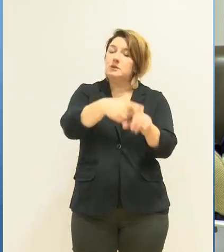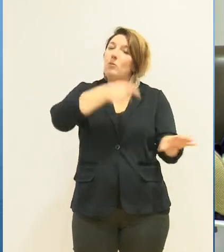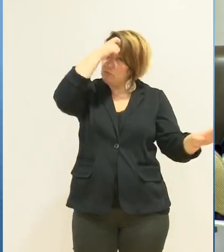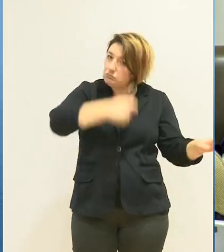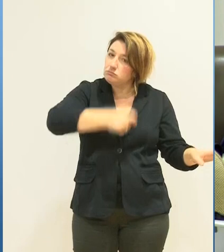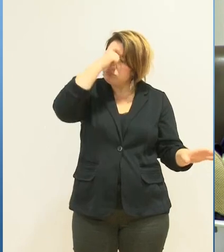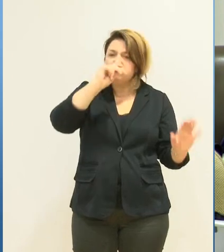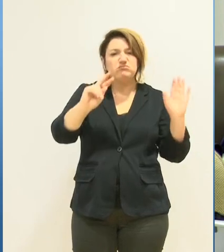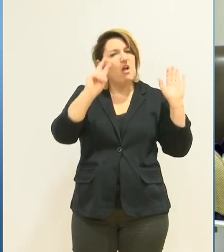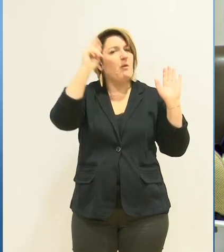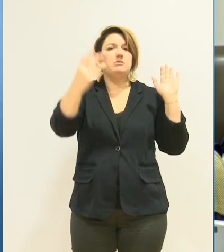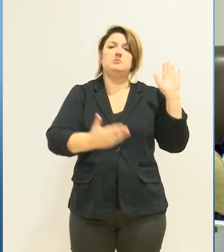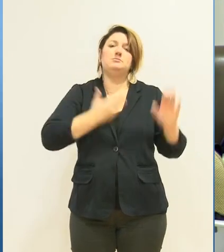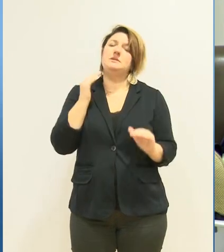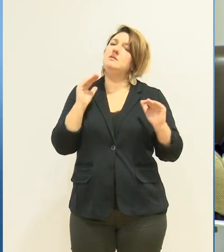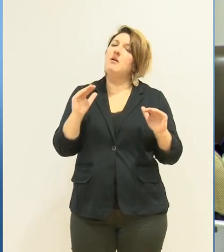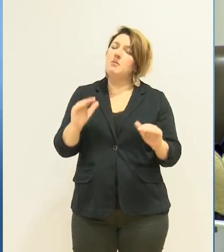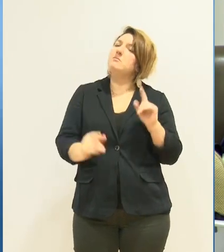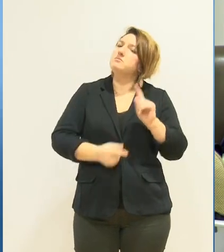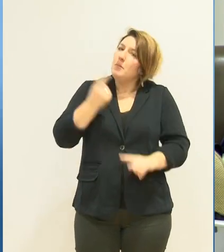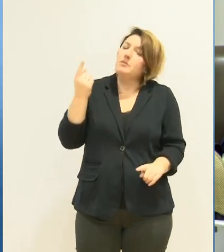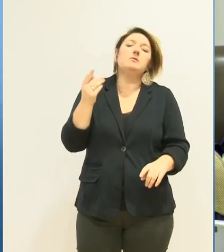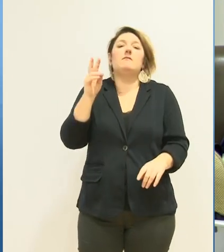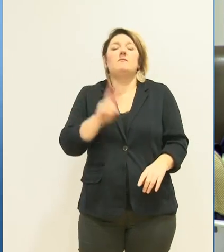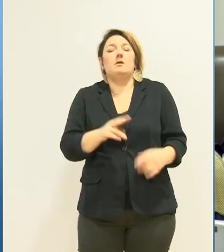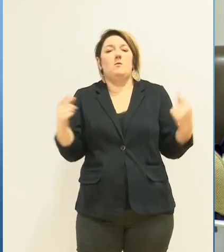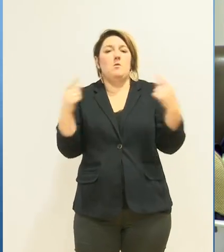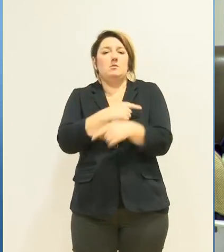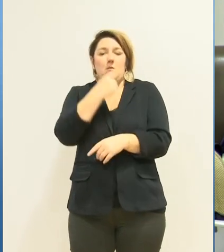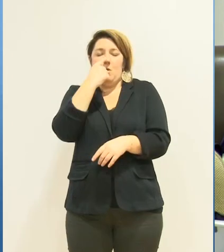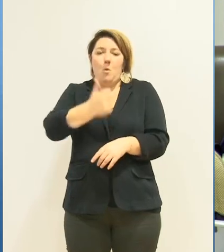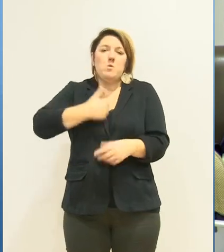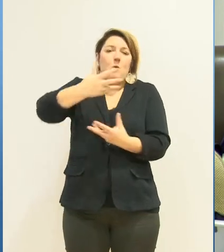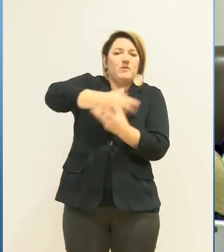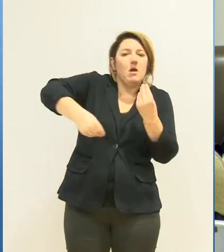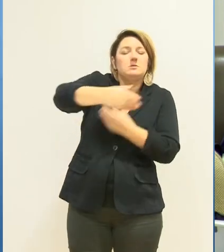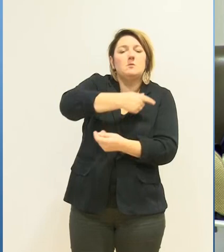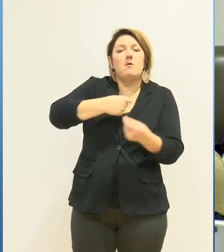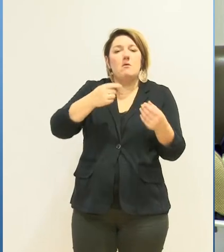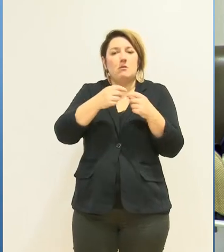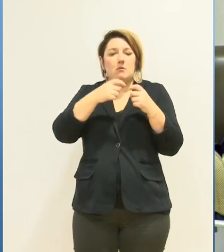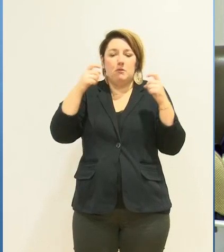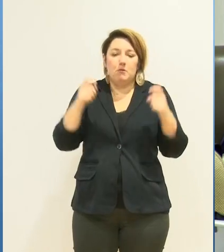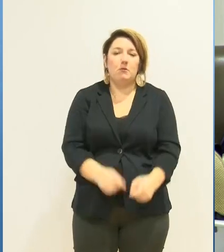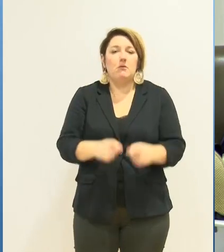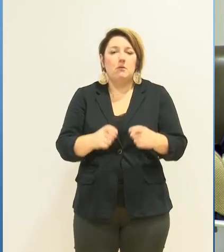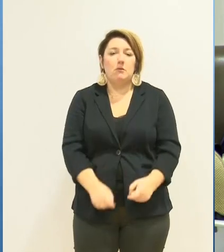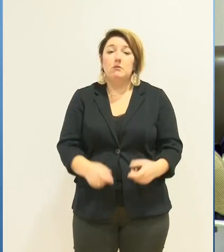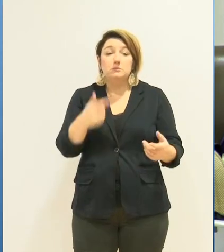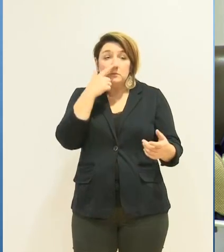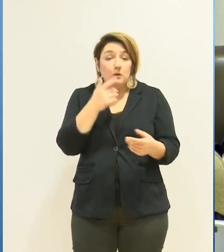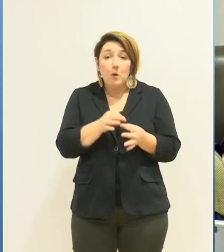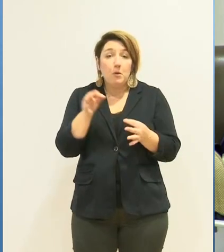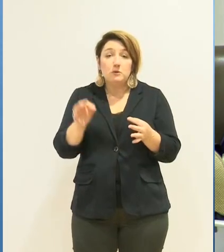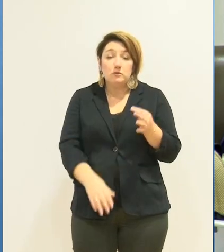aller dans le bon sens et là malheureusement je vois qu'avec la chute de l'autofinancement net nous tombons en chute libre alors l'on